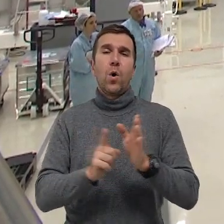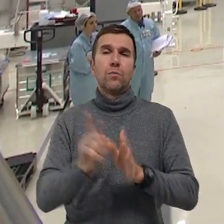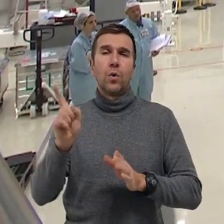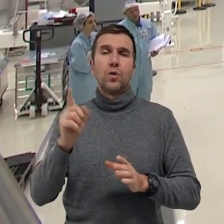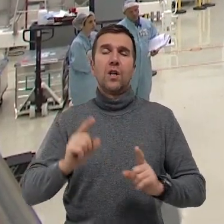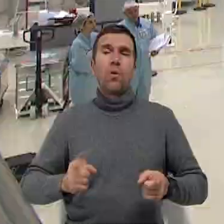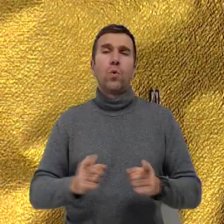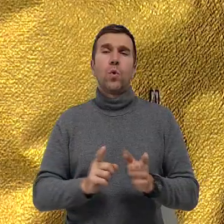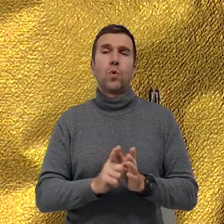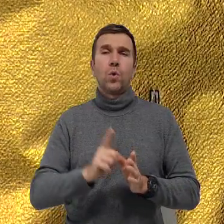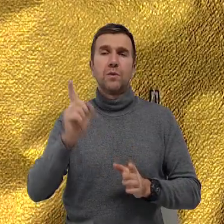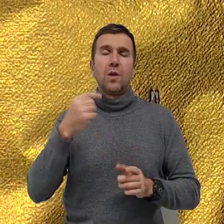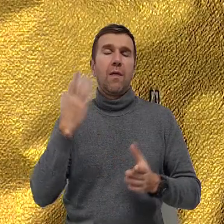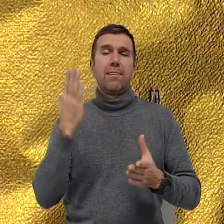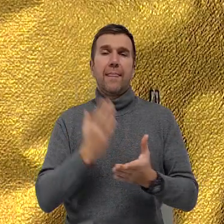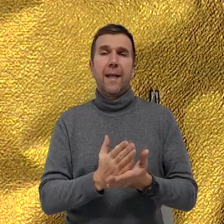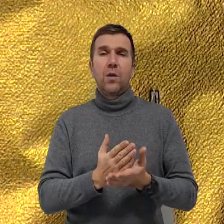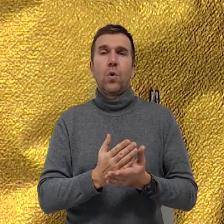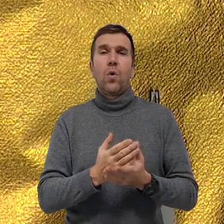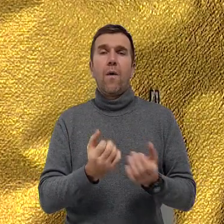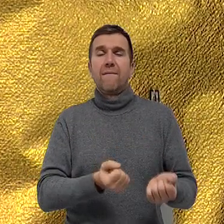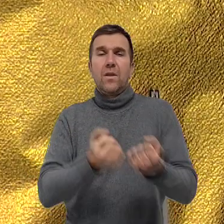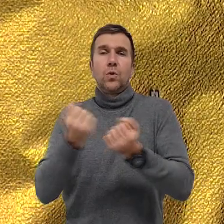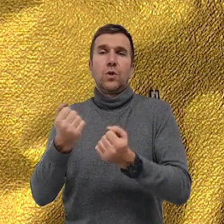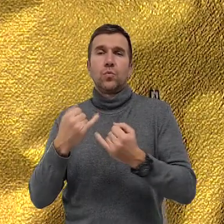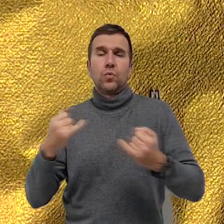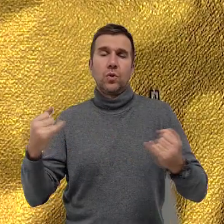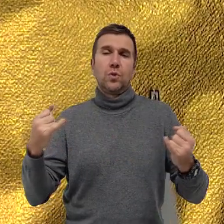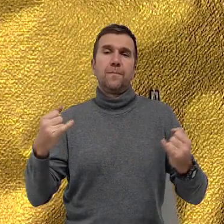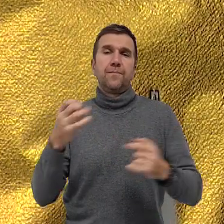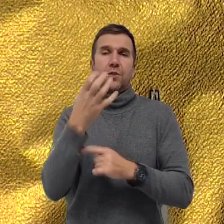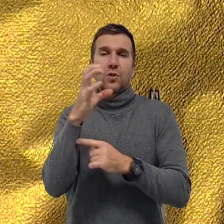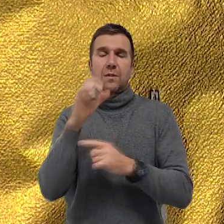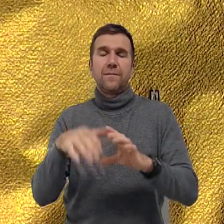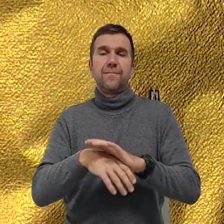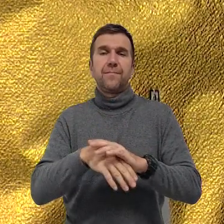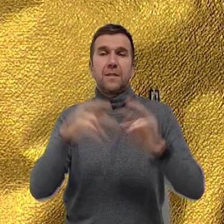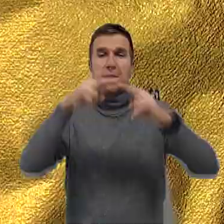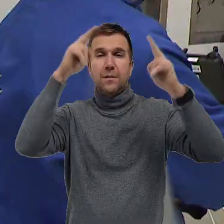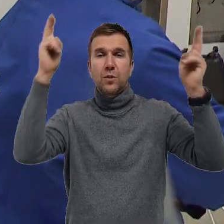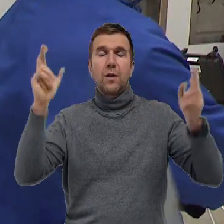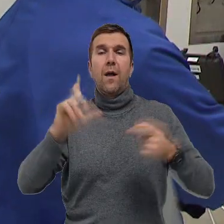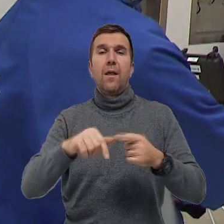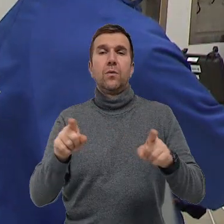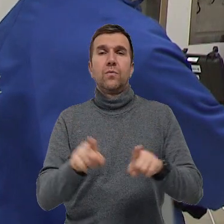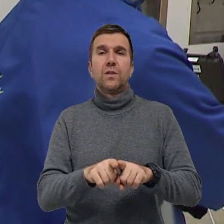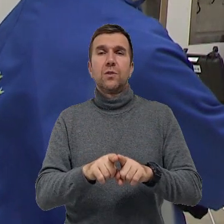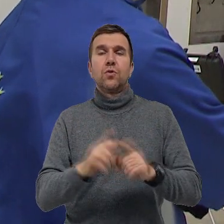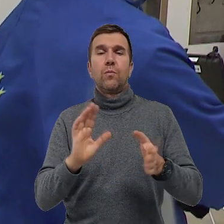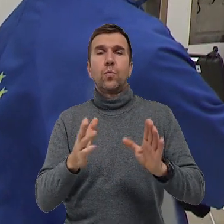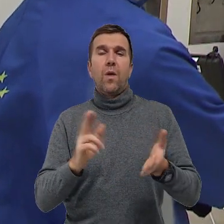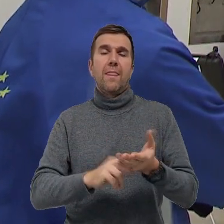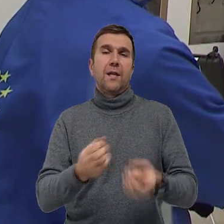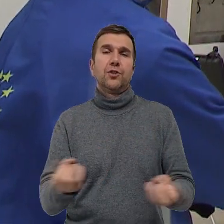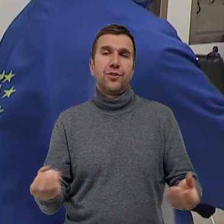o działalności kosmicznej, mam na myśli nie tylko wynoszenie różnych obiektów w przestrzeń kosmiczną, ale także